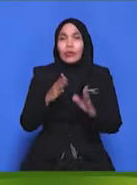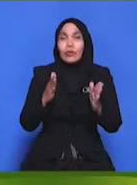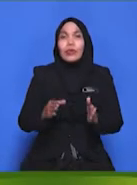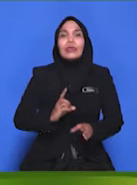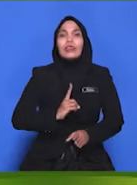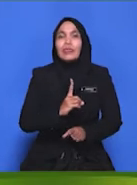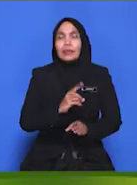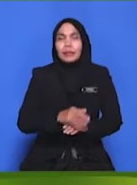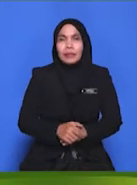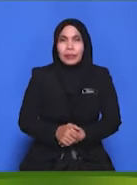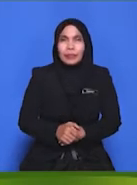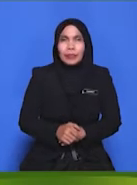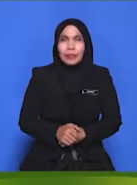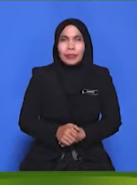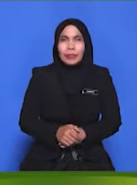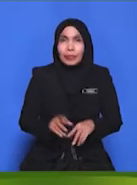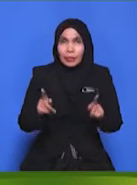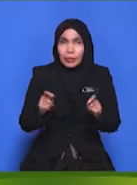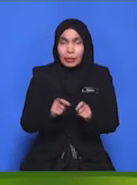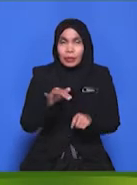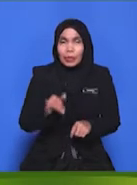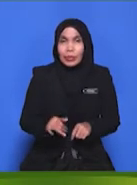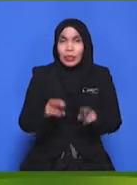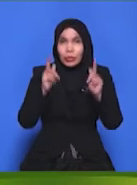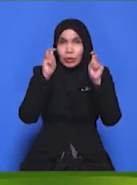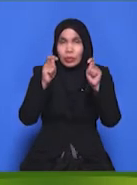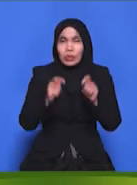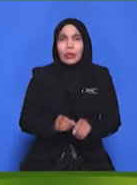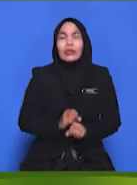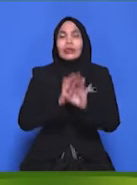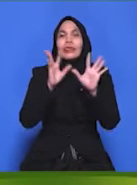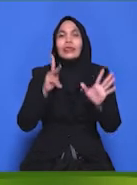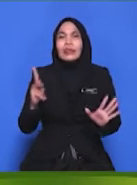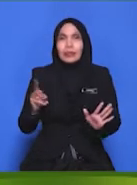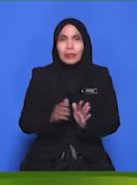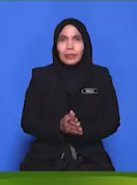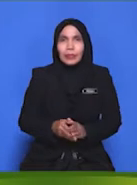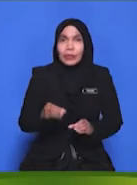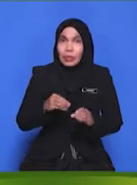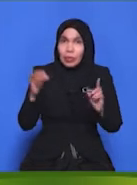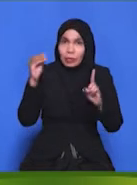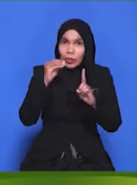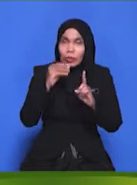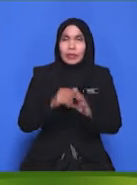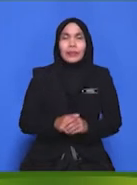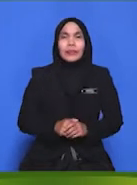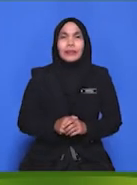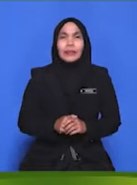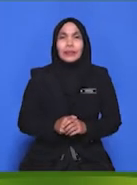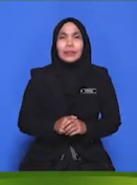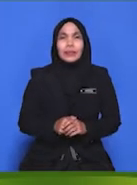Baiklah murid-murid, seperti yang telah Ustazah jelaskan tadi dalam objektif pembelajaran kita di awal